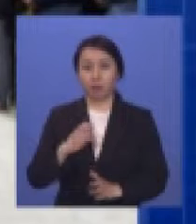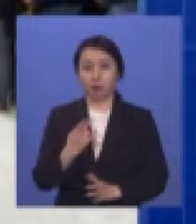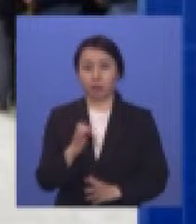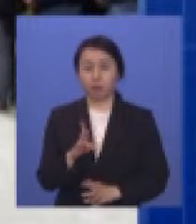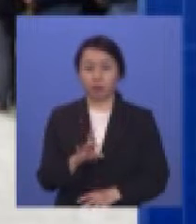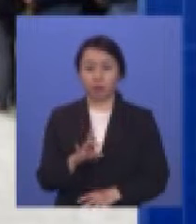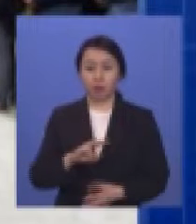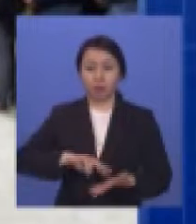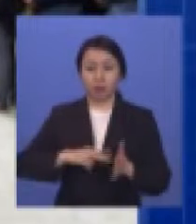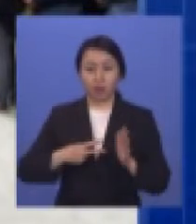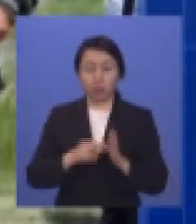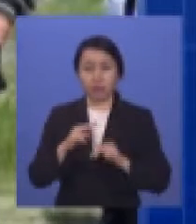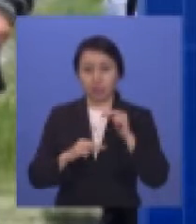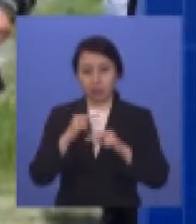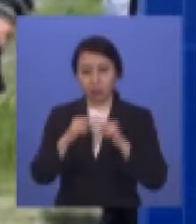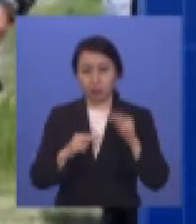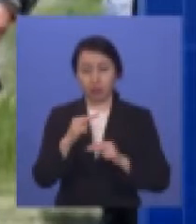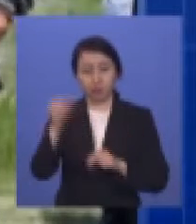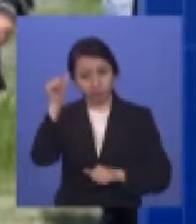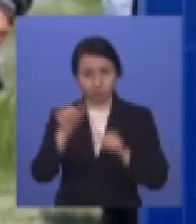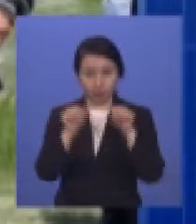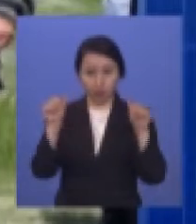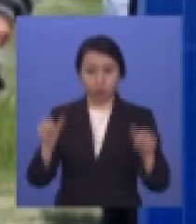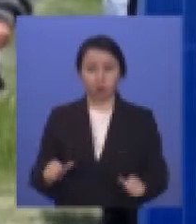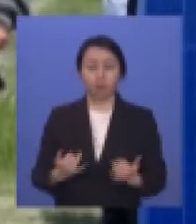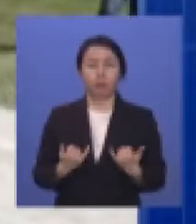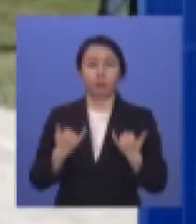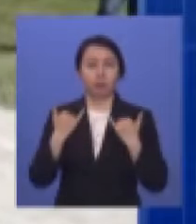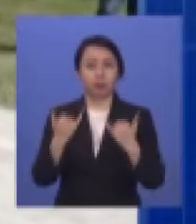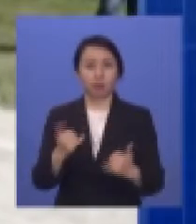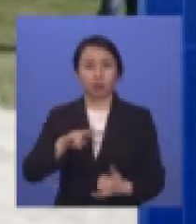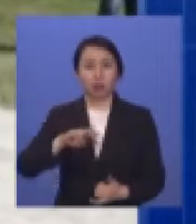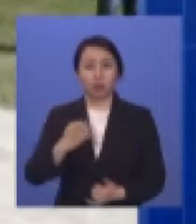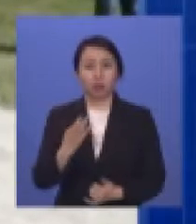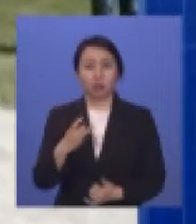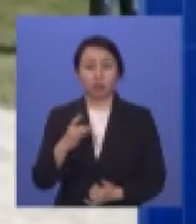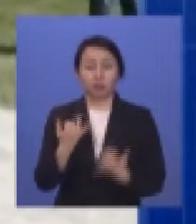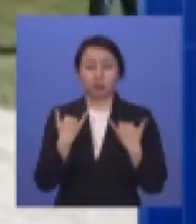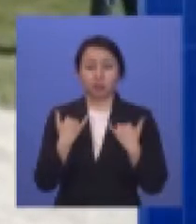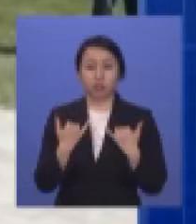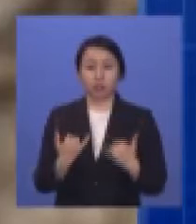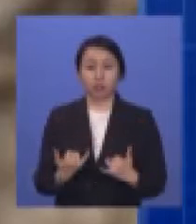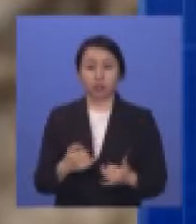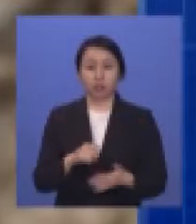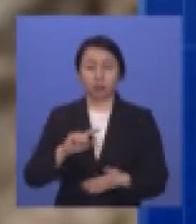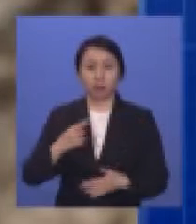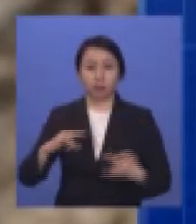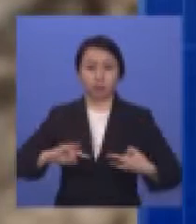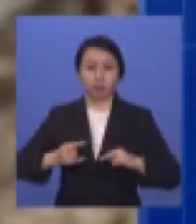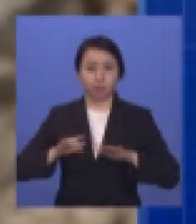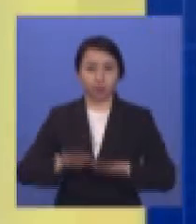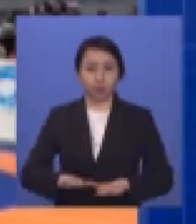Жамбылского района планируется строительство мемориального комплекса, посвященного алашардинцам. В настоящее время заложен первый